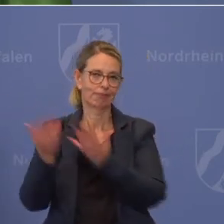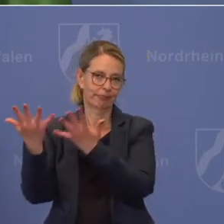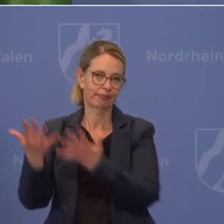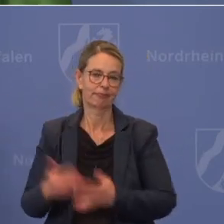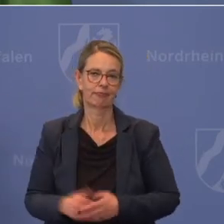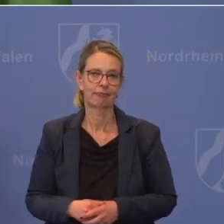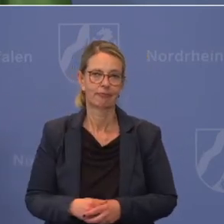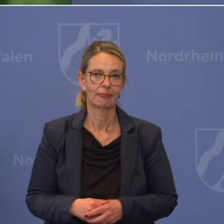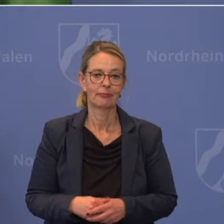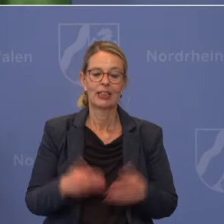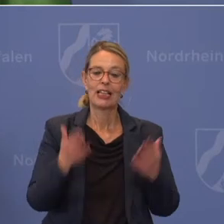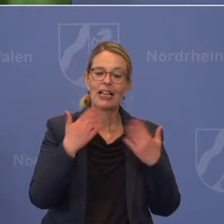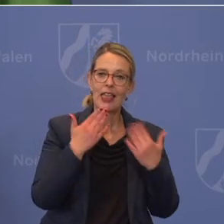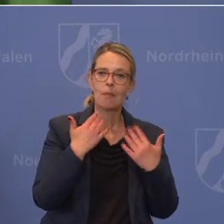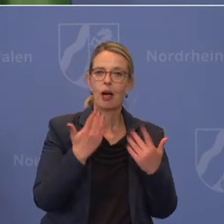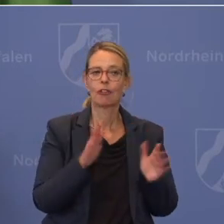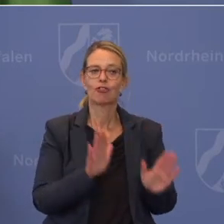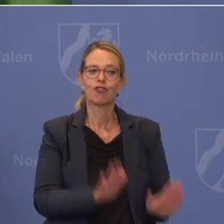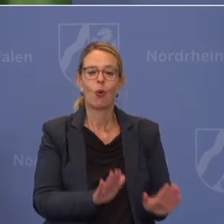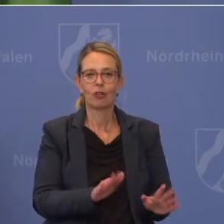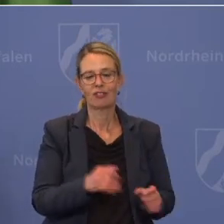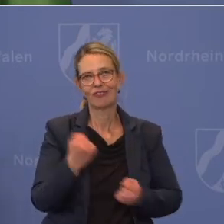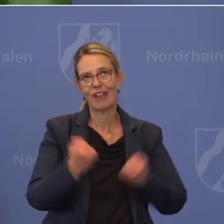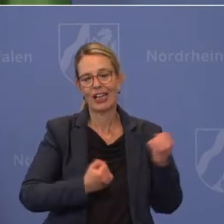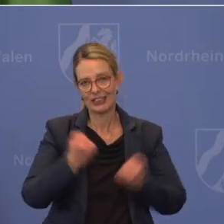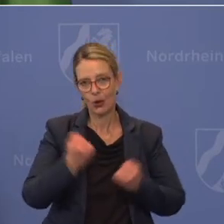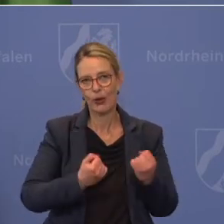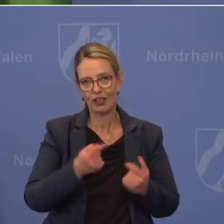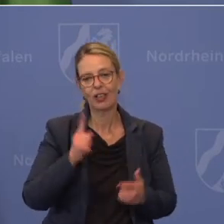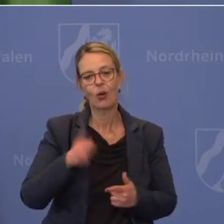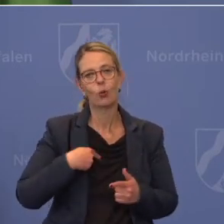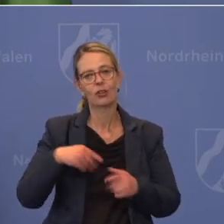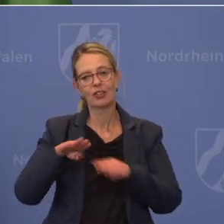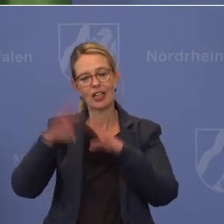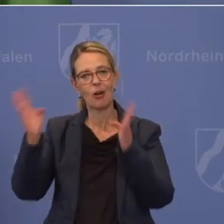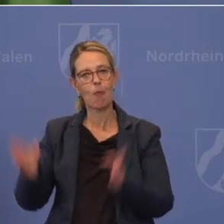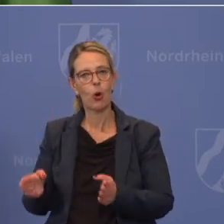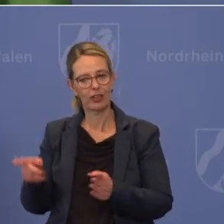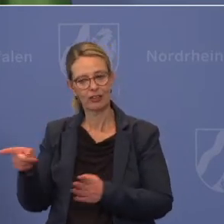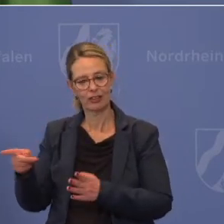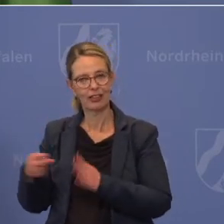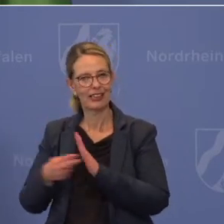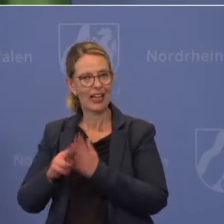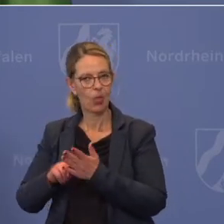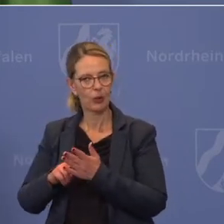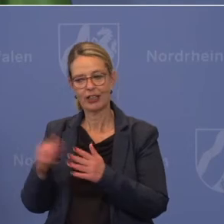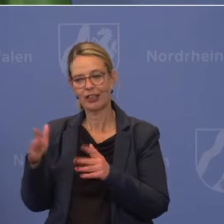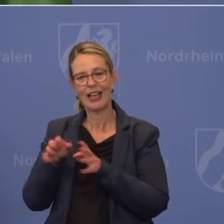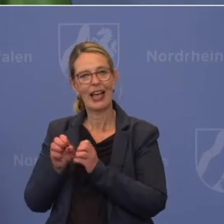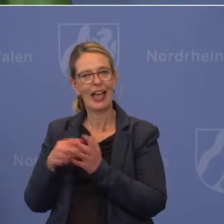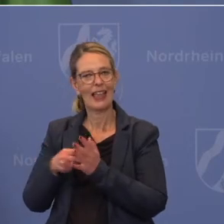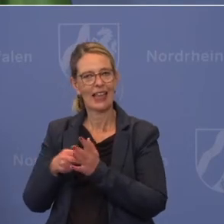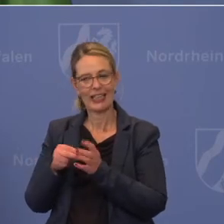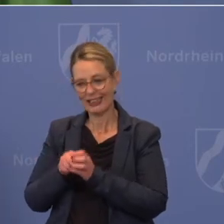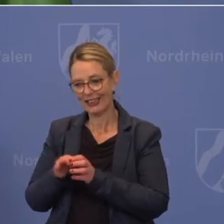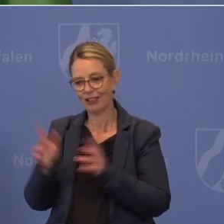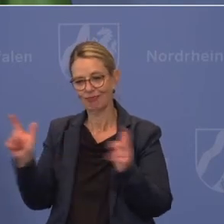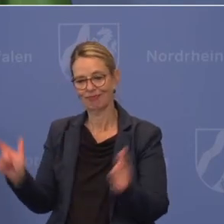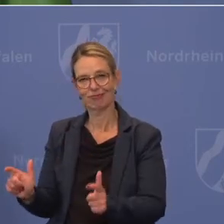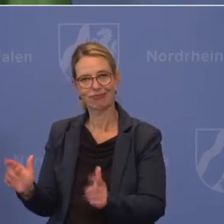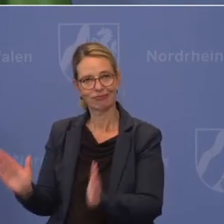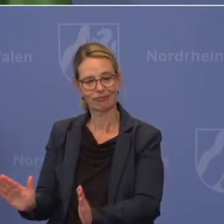Förderung klimaschonender Fahrzeugantriebe und energieeffizienter Gebäudetechnologie kann diesen zum Durchbruch